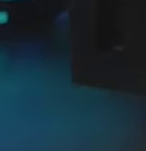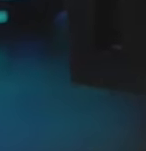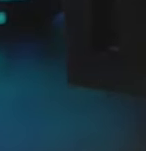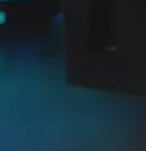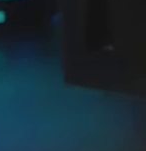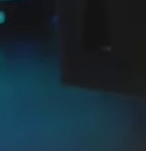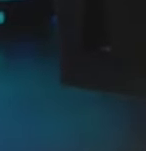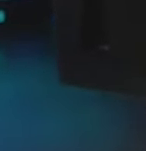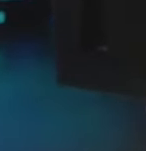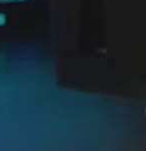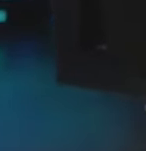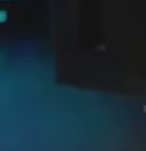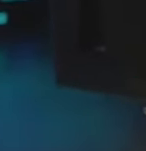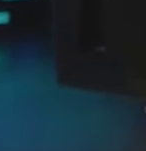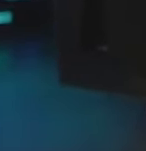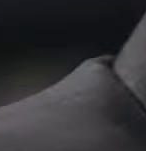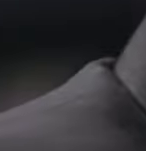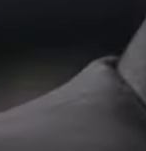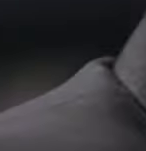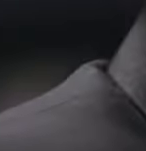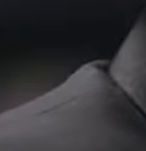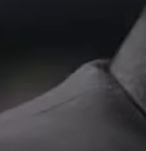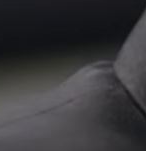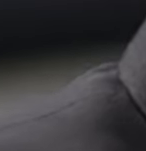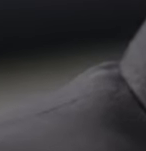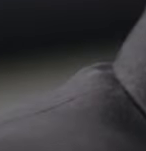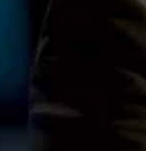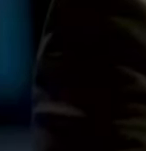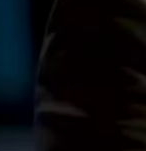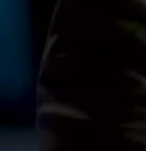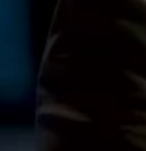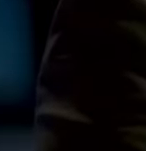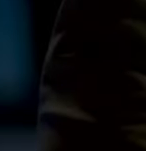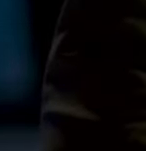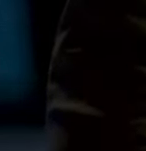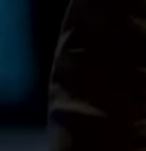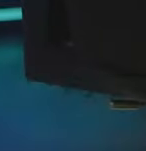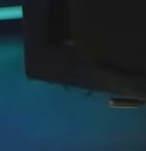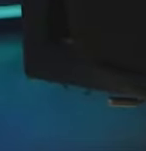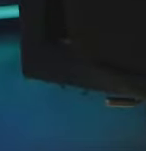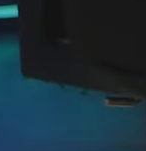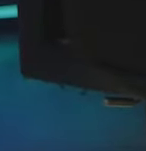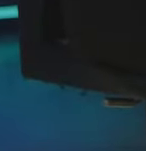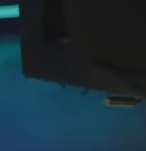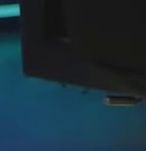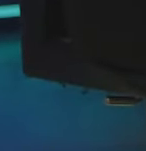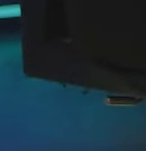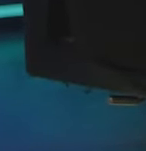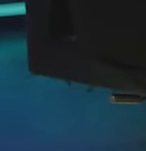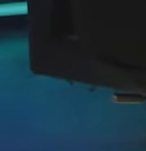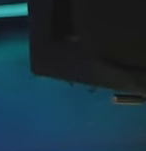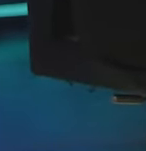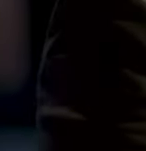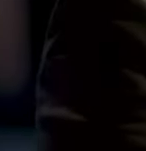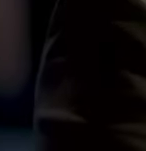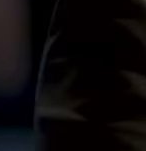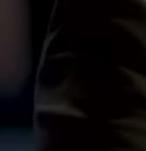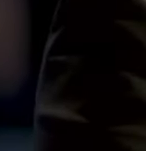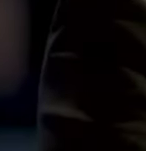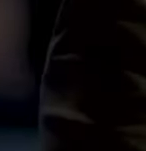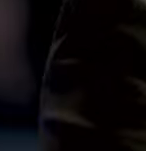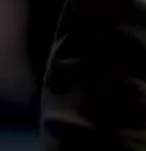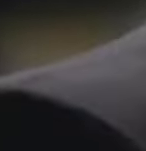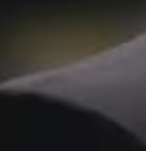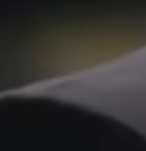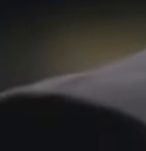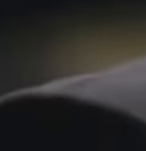Bukod sa pagiging patas, tungkulin ko na rin labanan yung kasinungalingan, propaganda na laganap ngayon. Hindi na sapat yung magbalita lang ng tama eh.